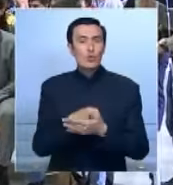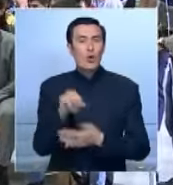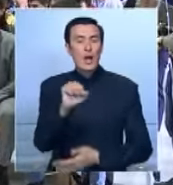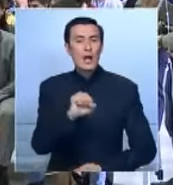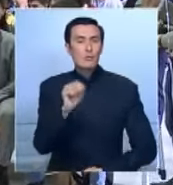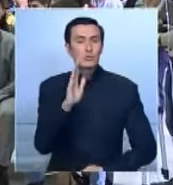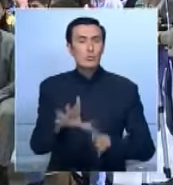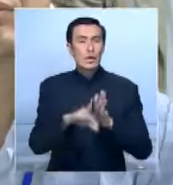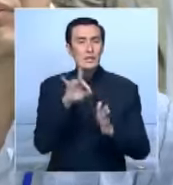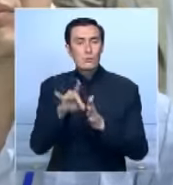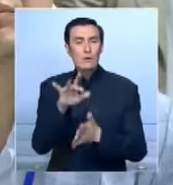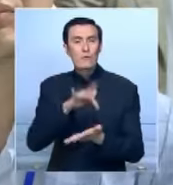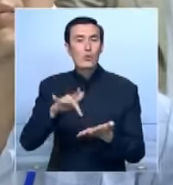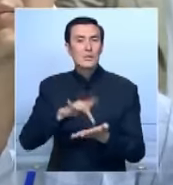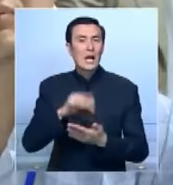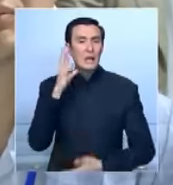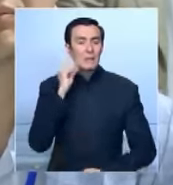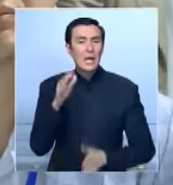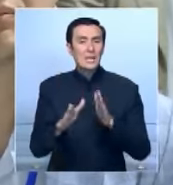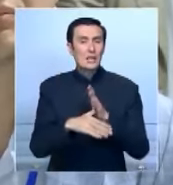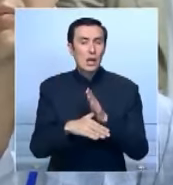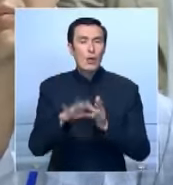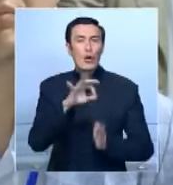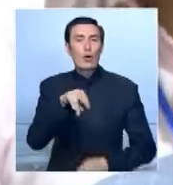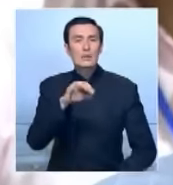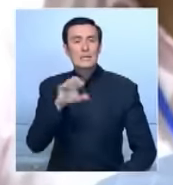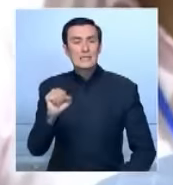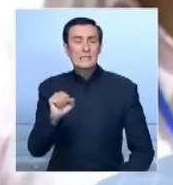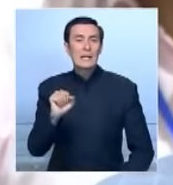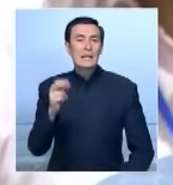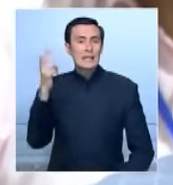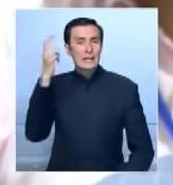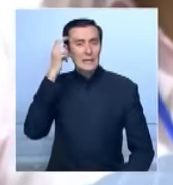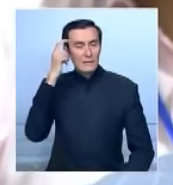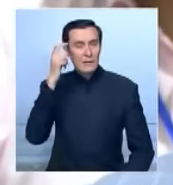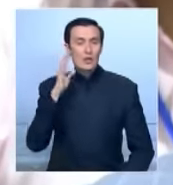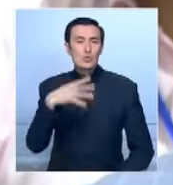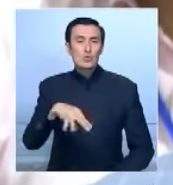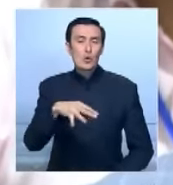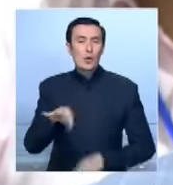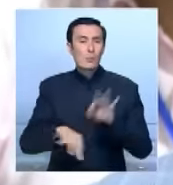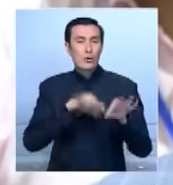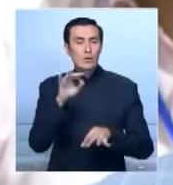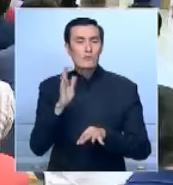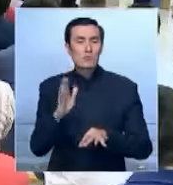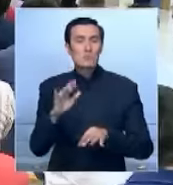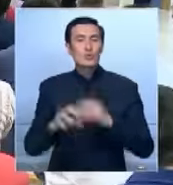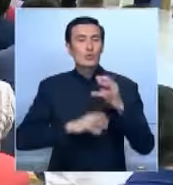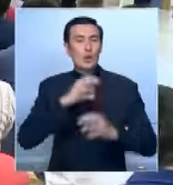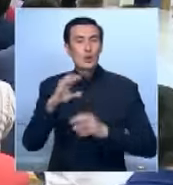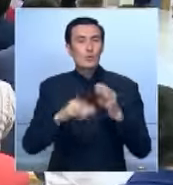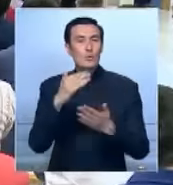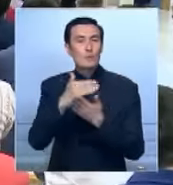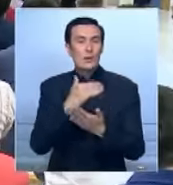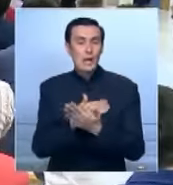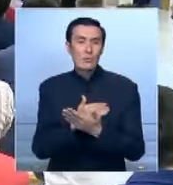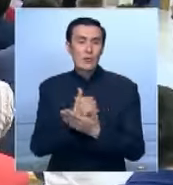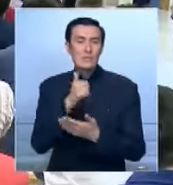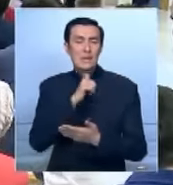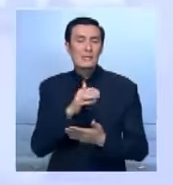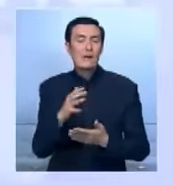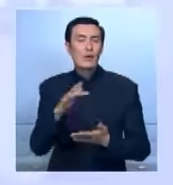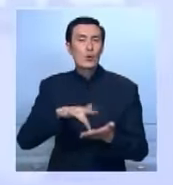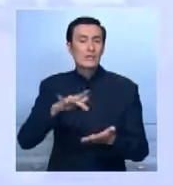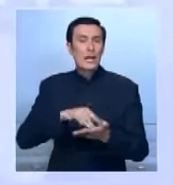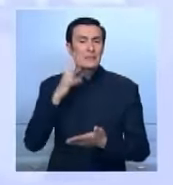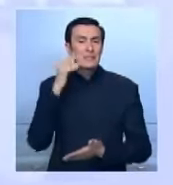отборы состоятся также в Алматы, Атырау, Одессе и Киеве. 40 проектов пройдут международную программу акселерации в Алматы,